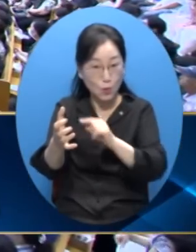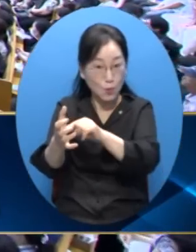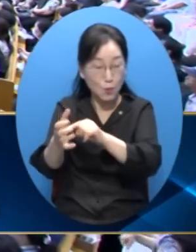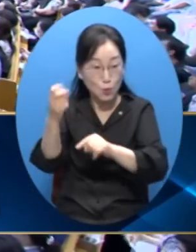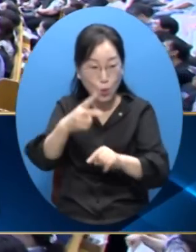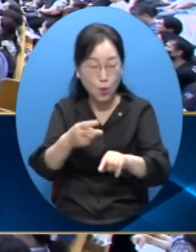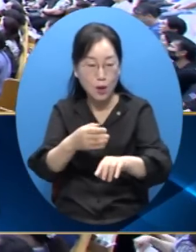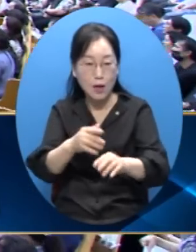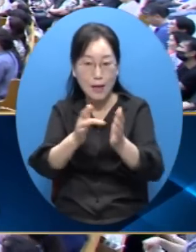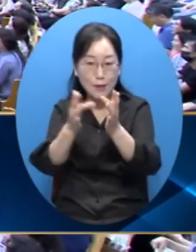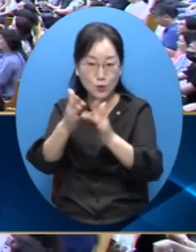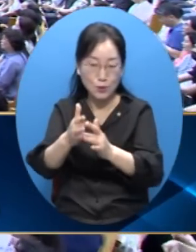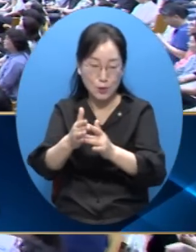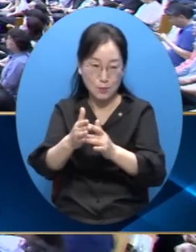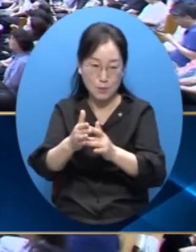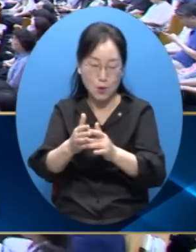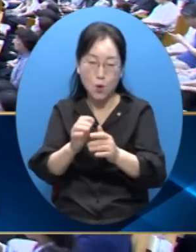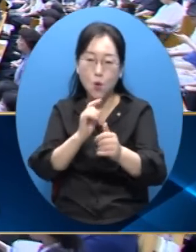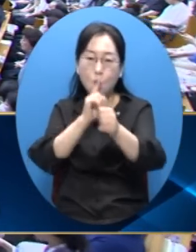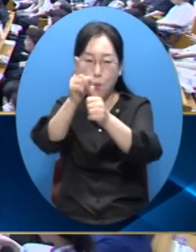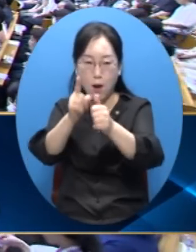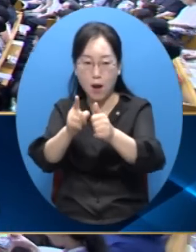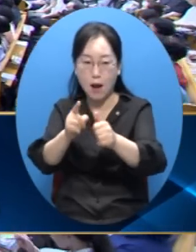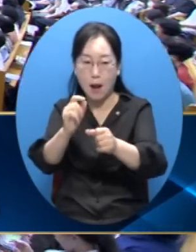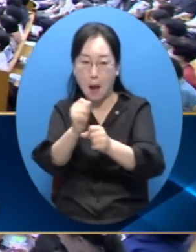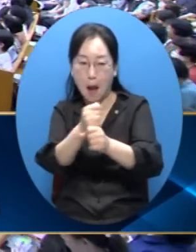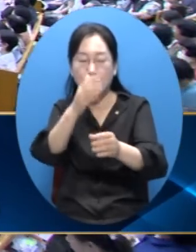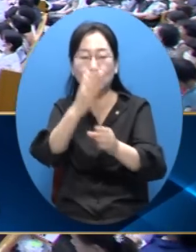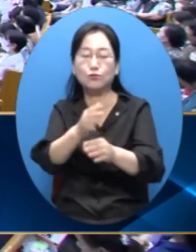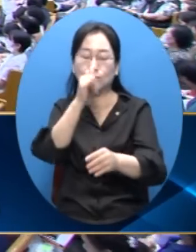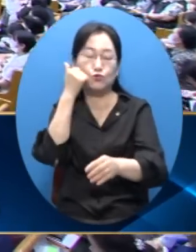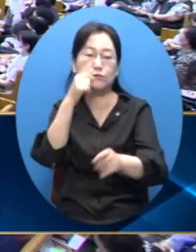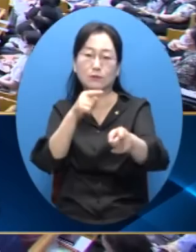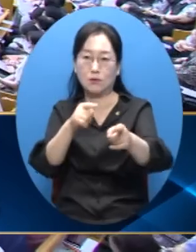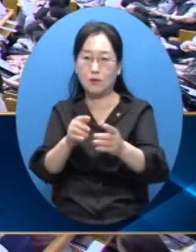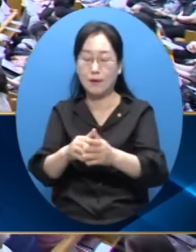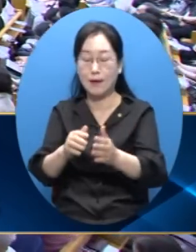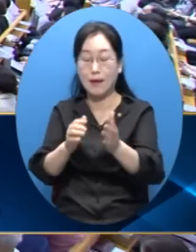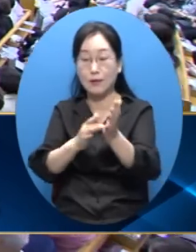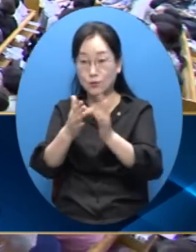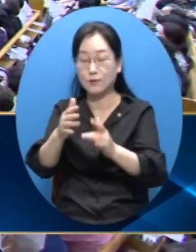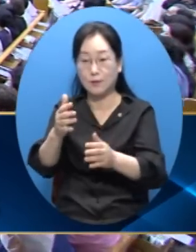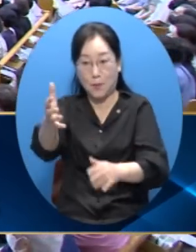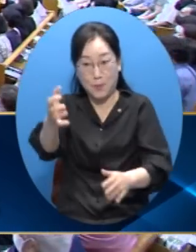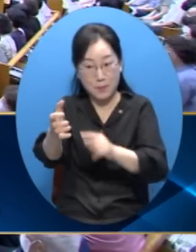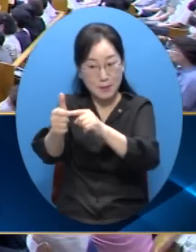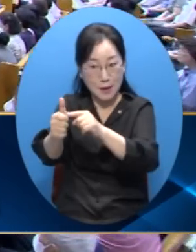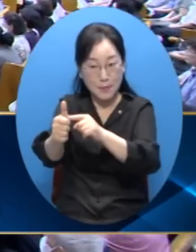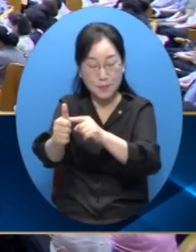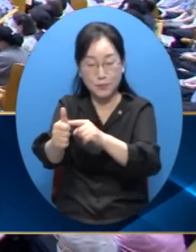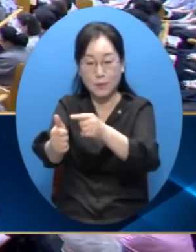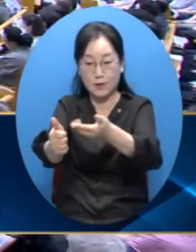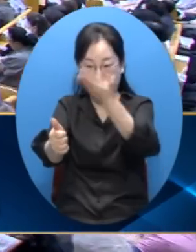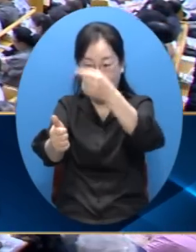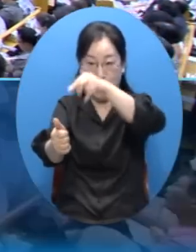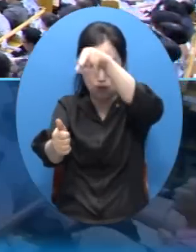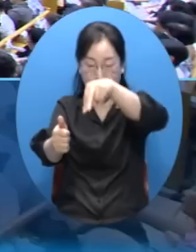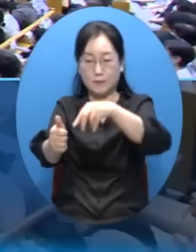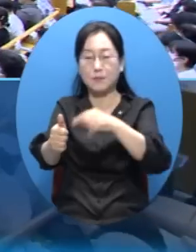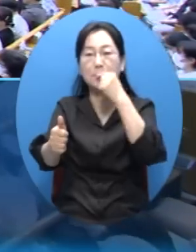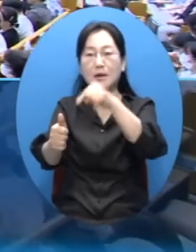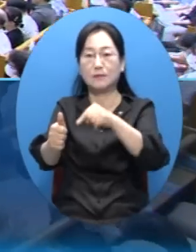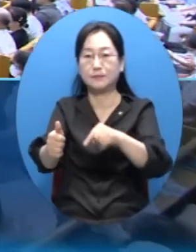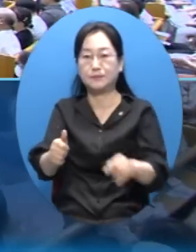사람이 있는 것을 볼 수 있습니다. 예수님께서 이제 손 마른 사람을 고치려고 그를 일으켜 세웠습니다. 마가복음 3장